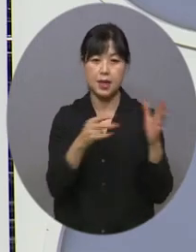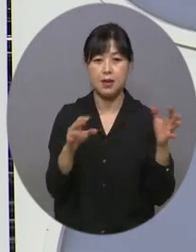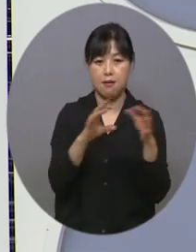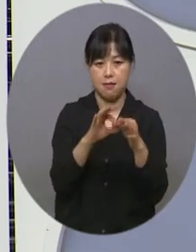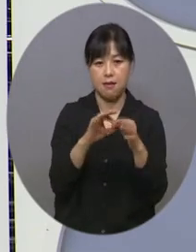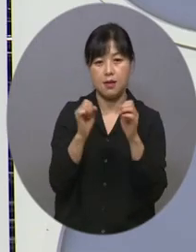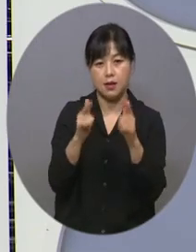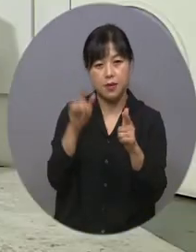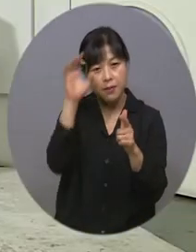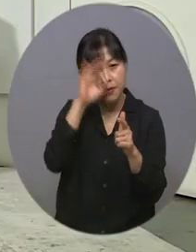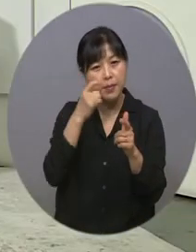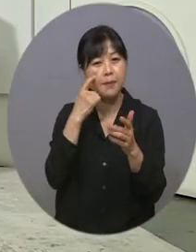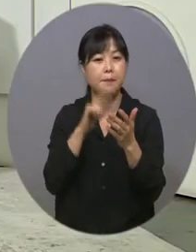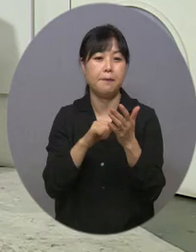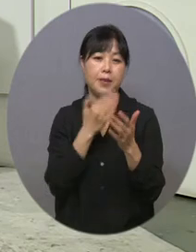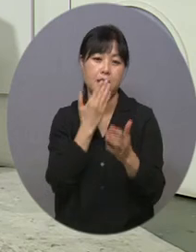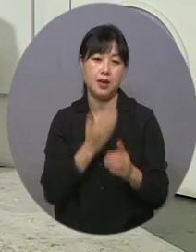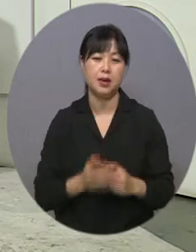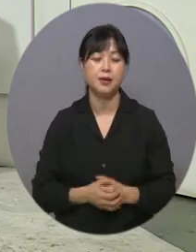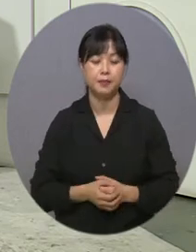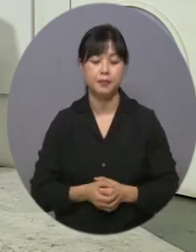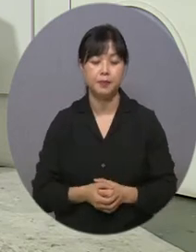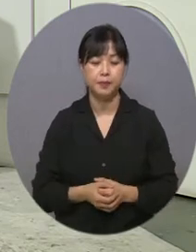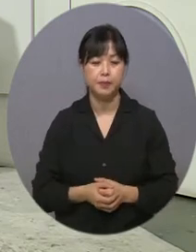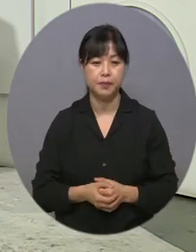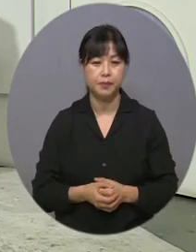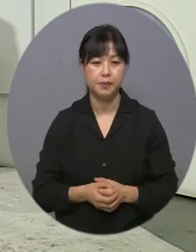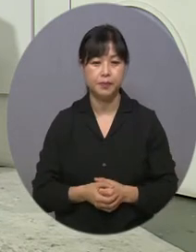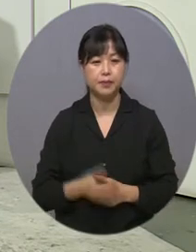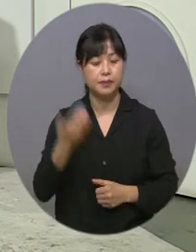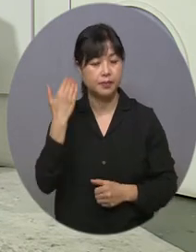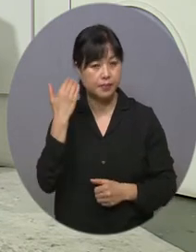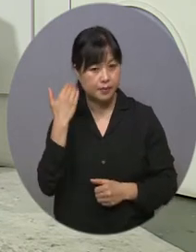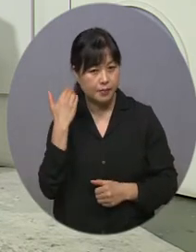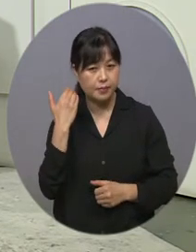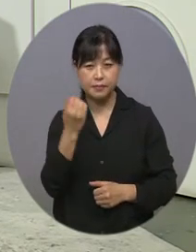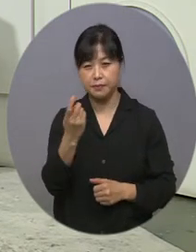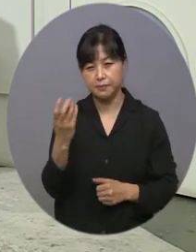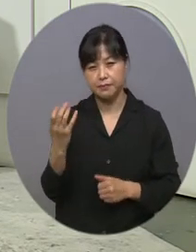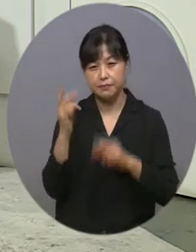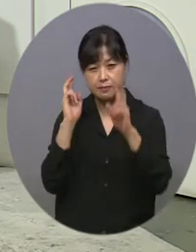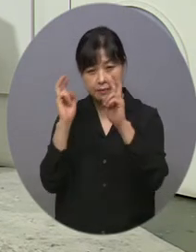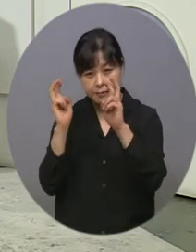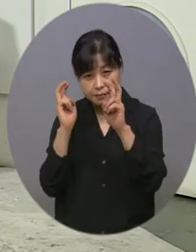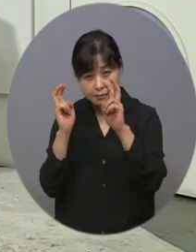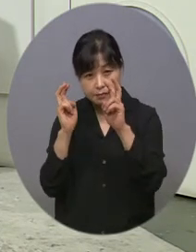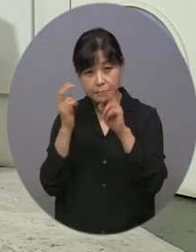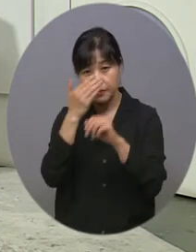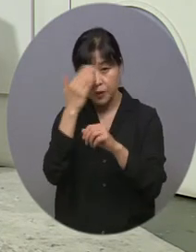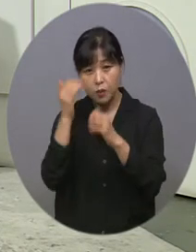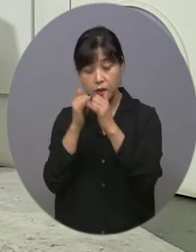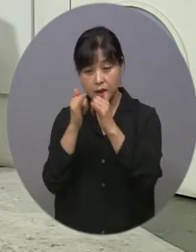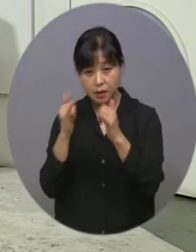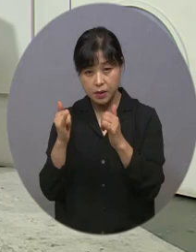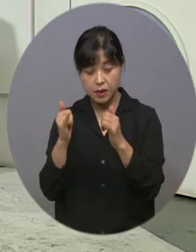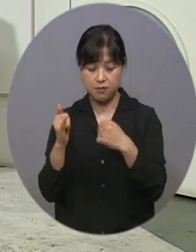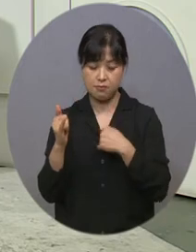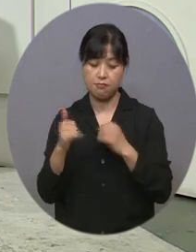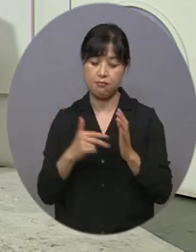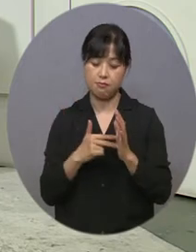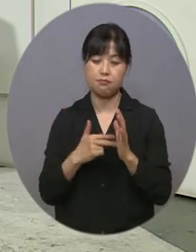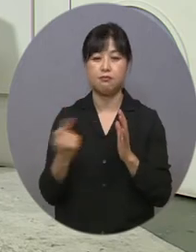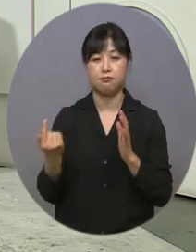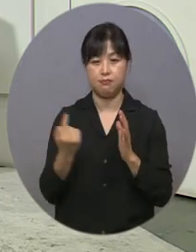기회를 찾아볼 수가 있을 겁니다. 아 그렇습니다. 예. 그래서 최근에도 뭐 몇몇 그 기업이나 젊은 친구들이